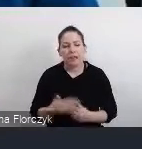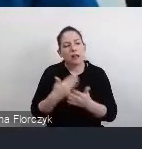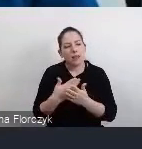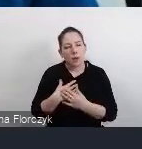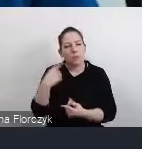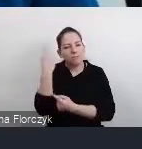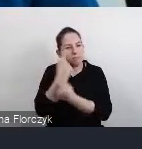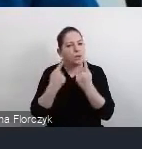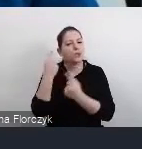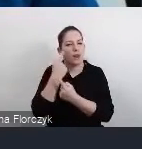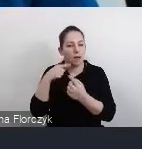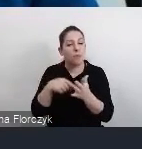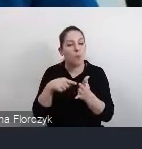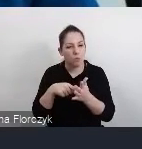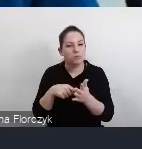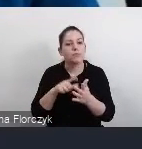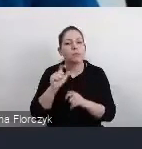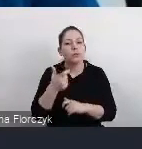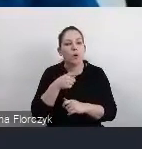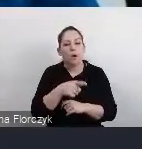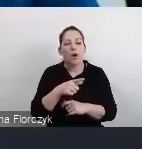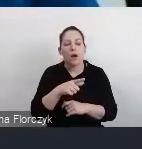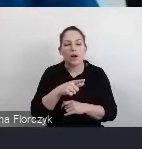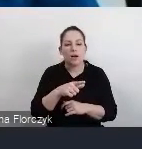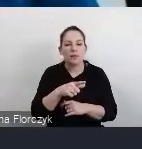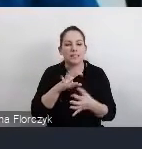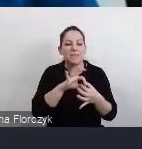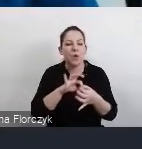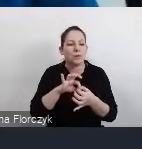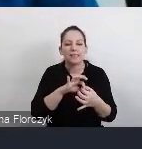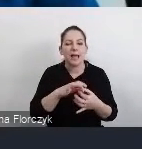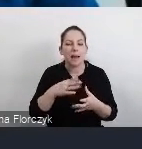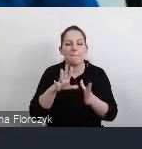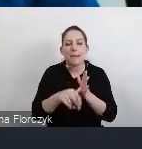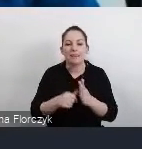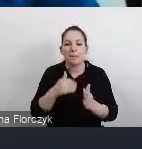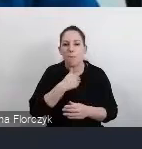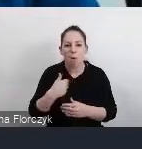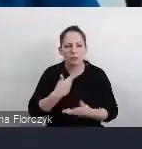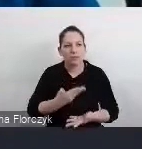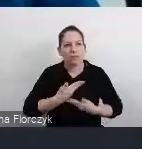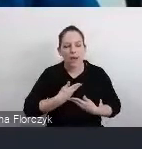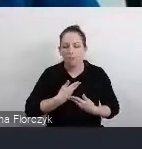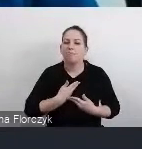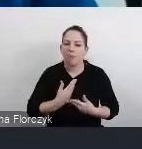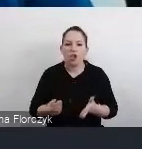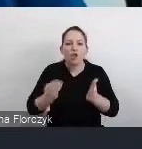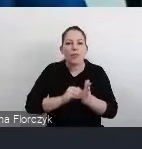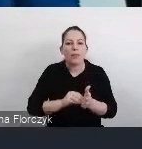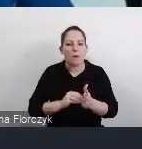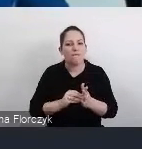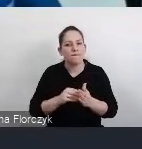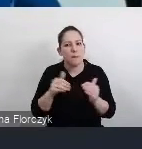że to jest to, co tutaj Związek Miast Polskich nam stworzył, daje po prostu nam dodatkowe możliwości